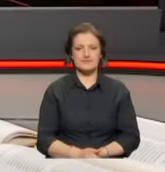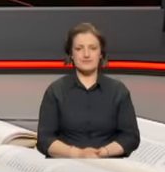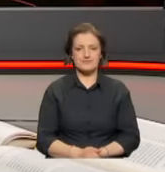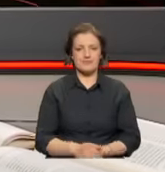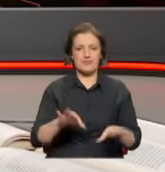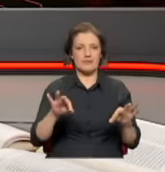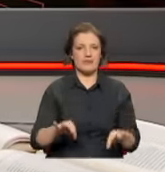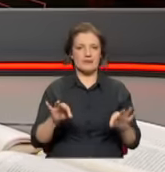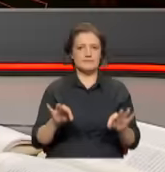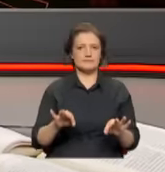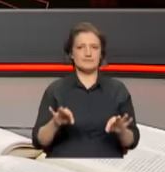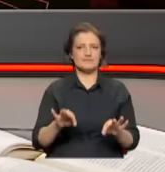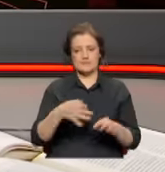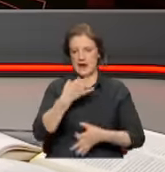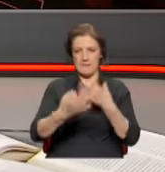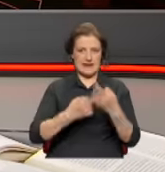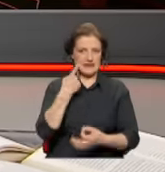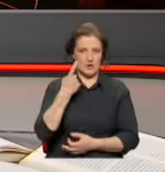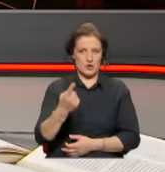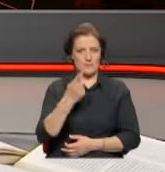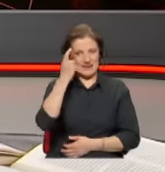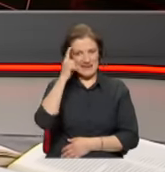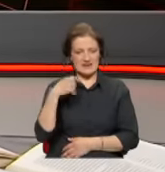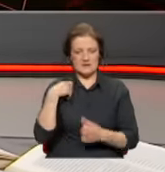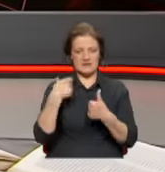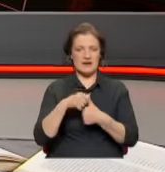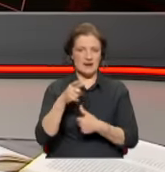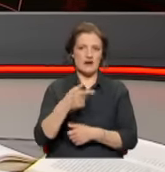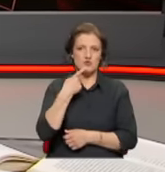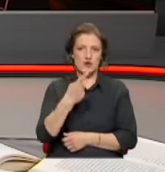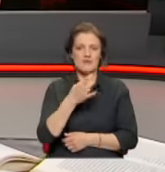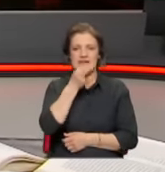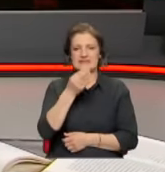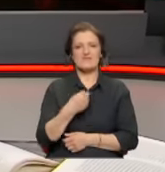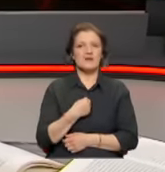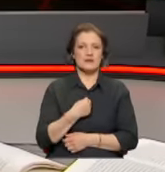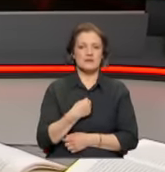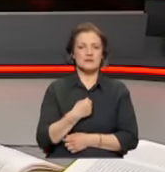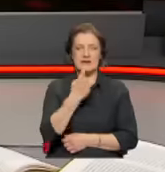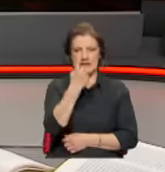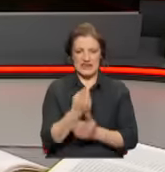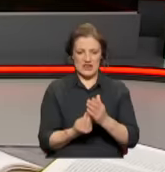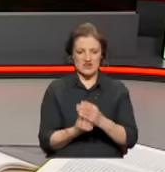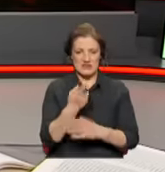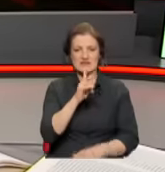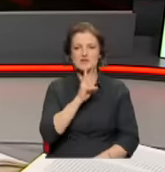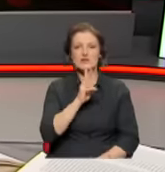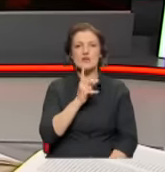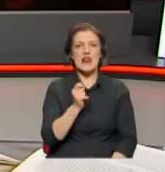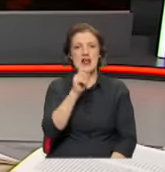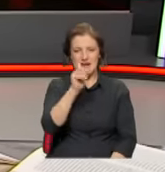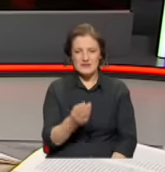hissediyorum. Şimdi haberde de gördünüz bilgileri ama bir kere daha altını çizmeme müsaade edin. İlk çıktığında bu 200